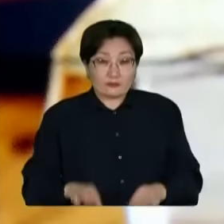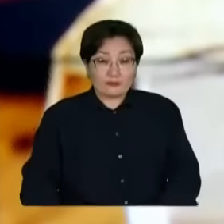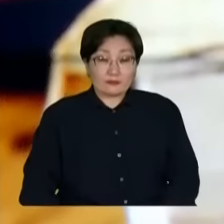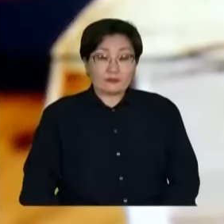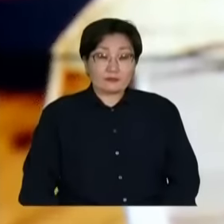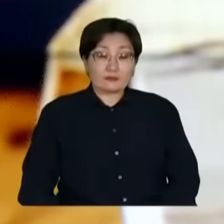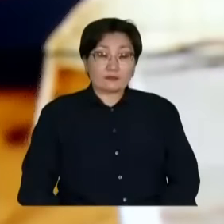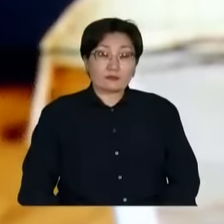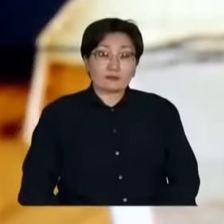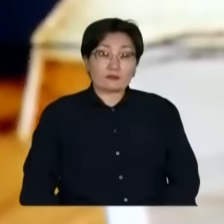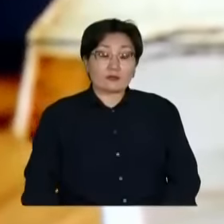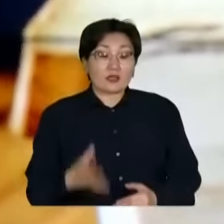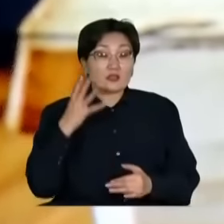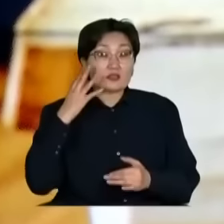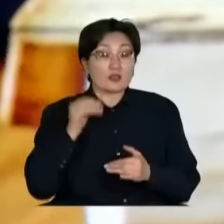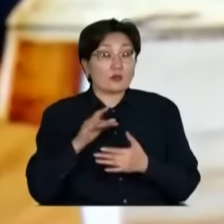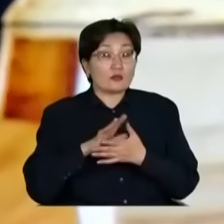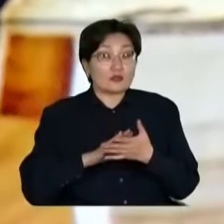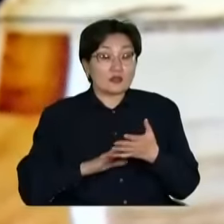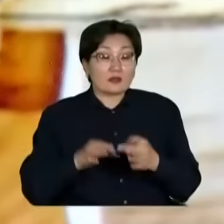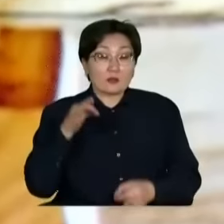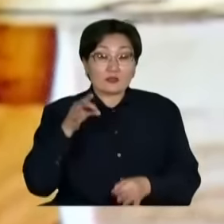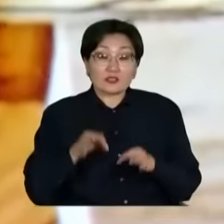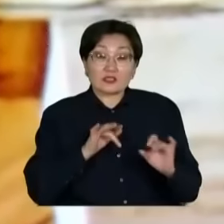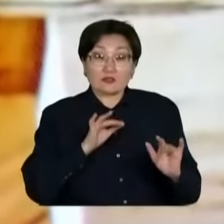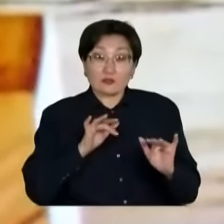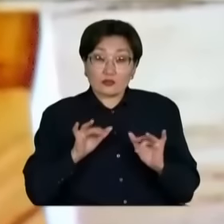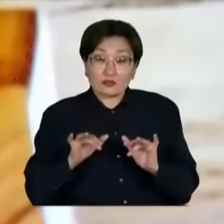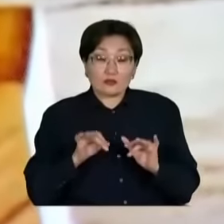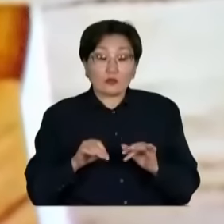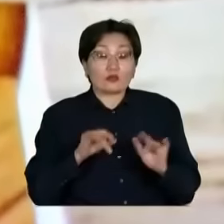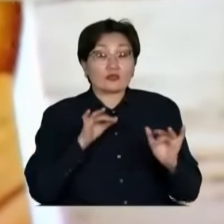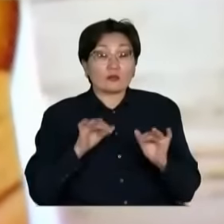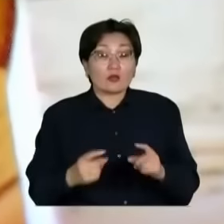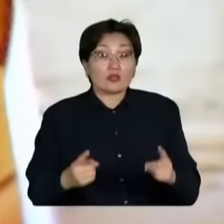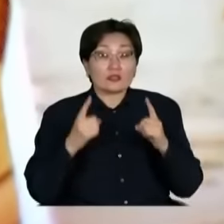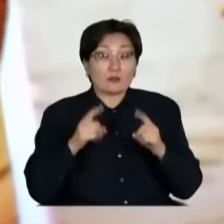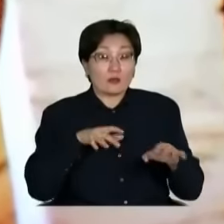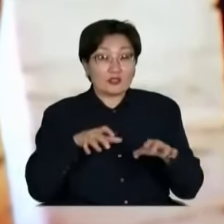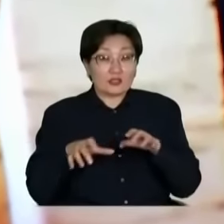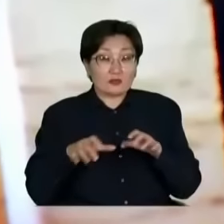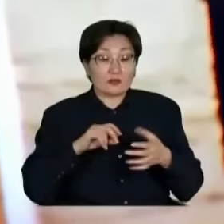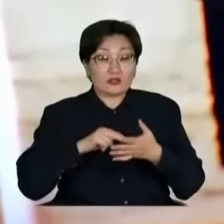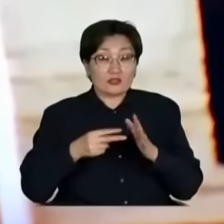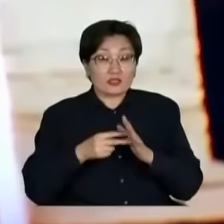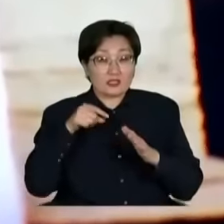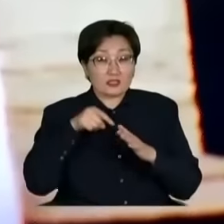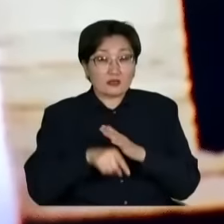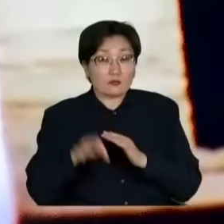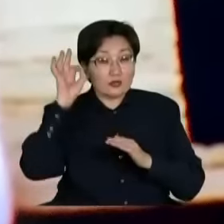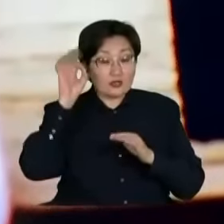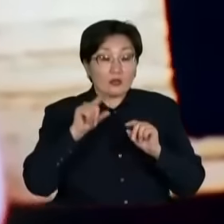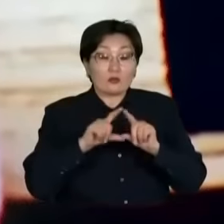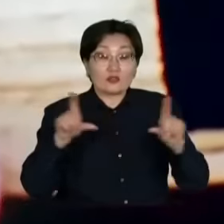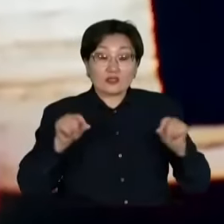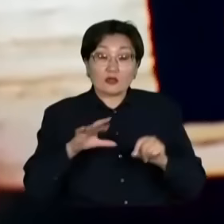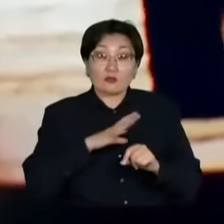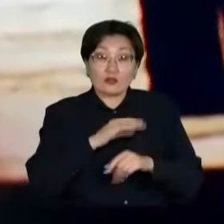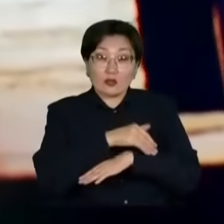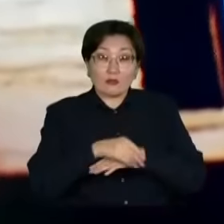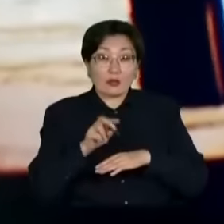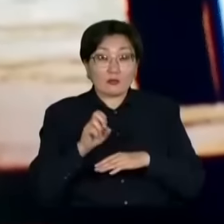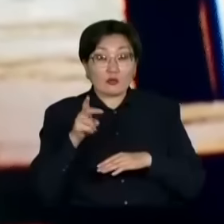процессах в Алмааты продолжается судебное разбирательство по делу о крупном мошенничестве в стенах пси больницы на бывшей улице